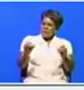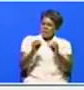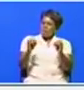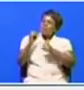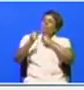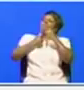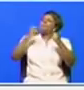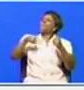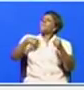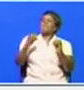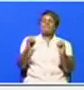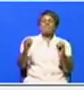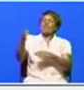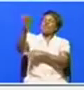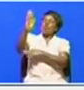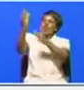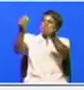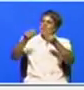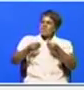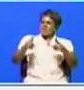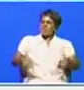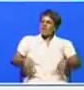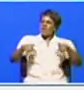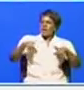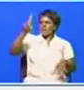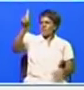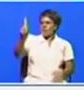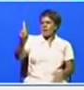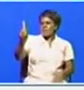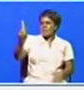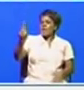yao. Mwenyezi Mungu anakupatia maisha moja. Na ukijipata